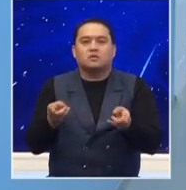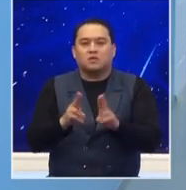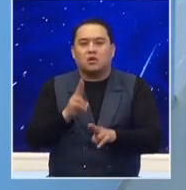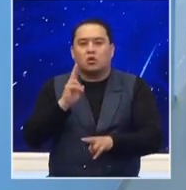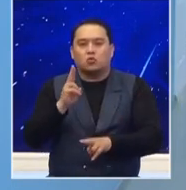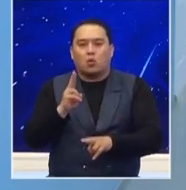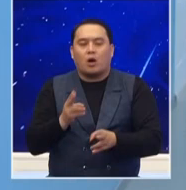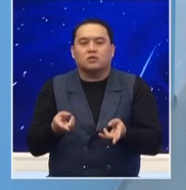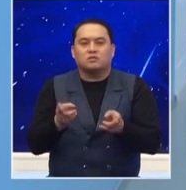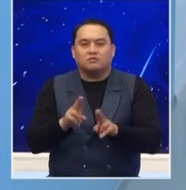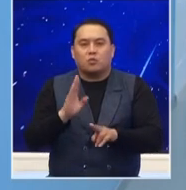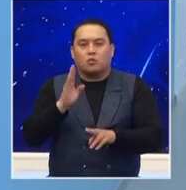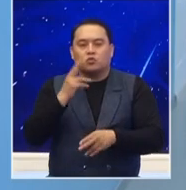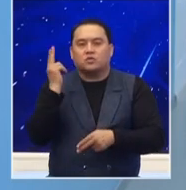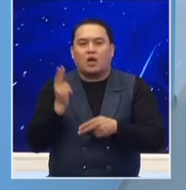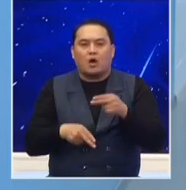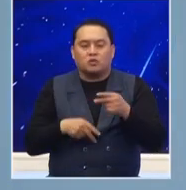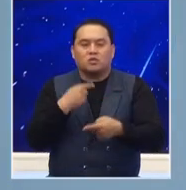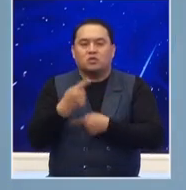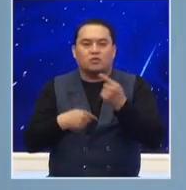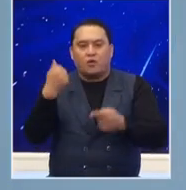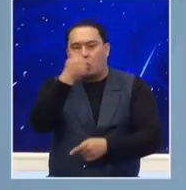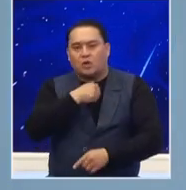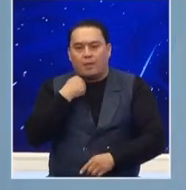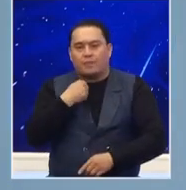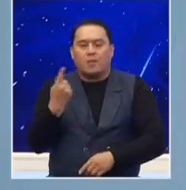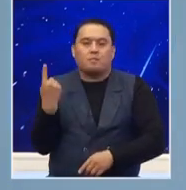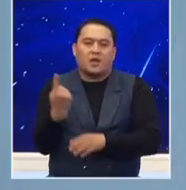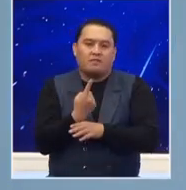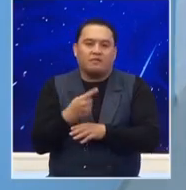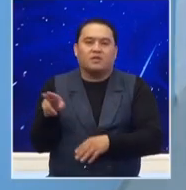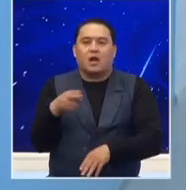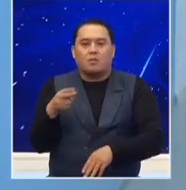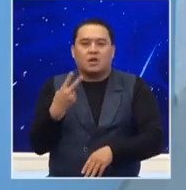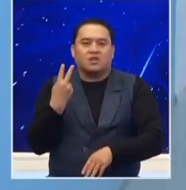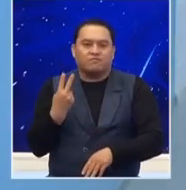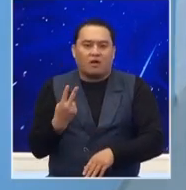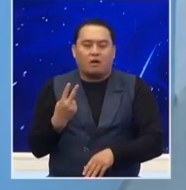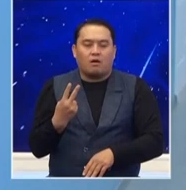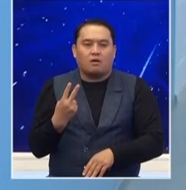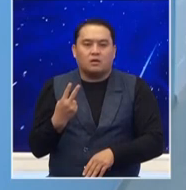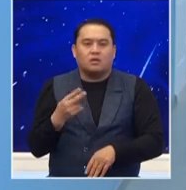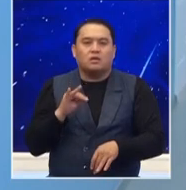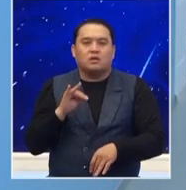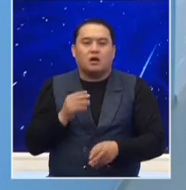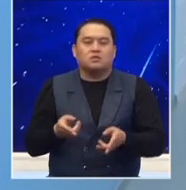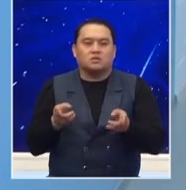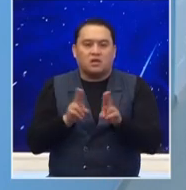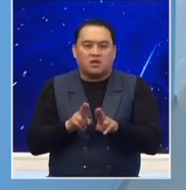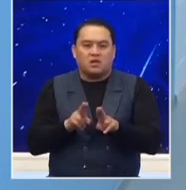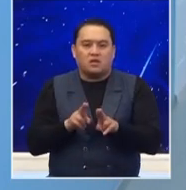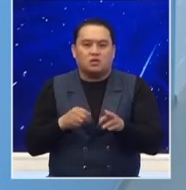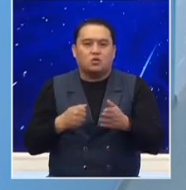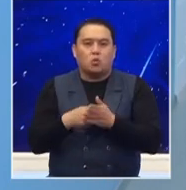которые оставшиеся проекты, будут закончены до конца этого года. 1 декабря введено 2, и остальные, то есть